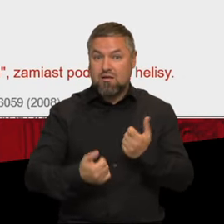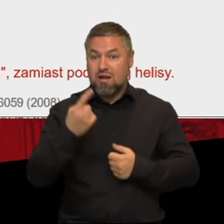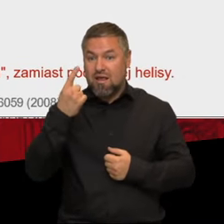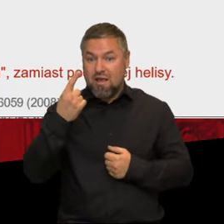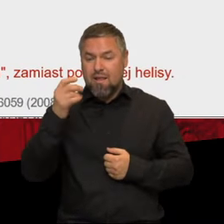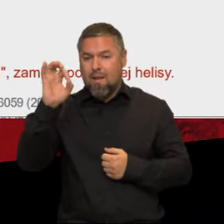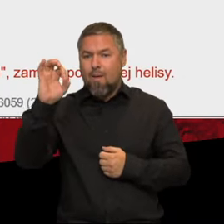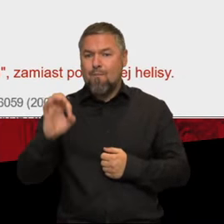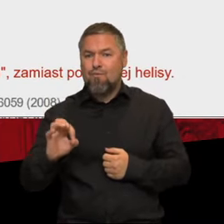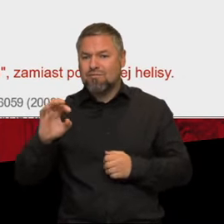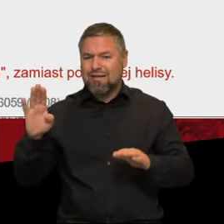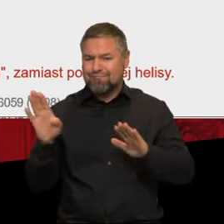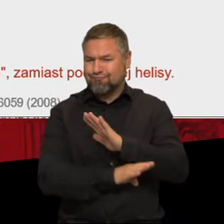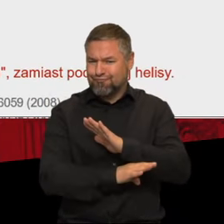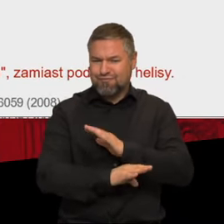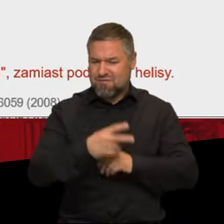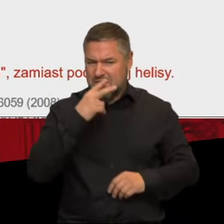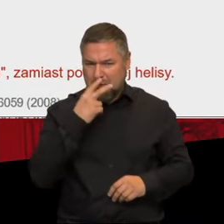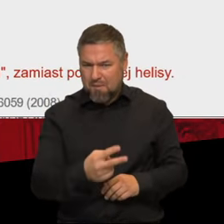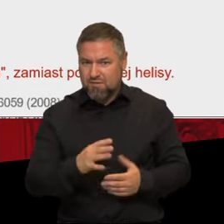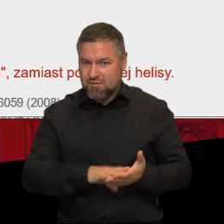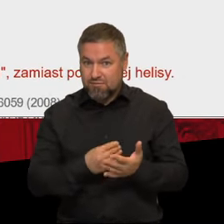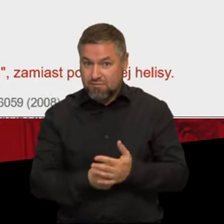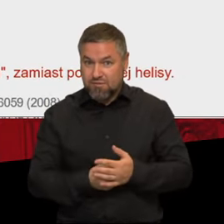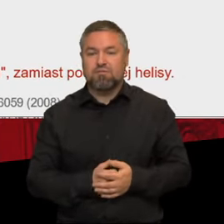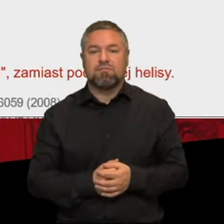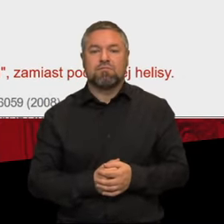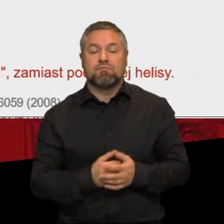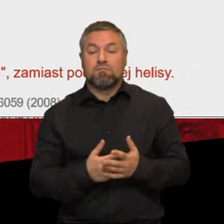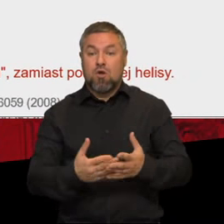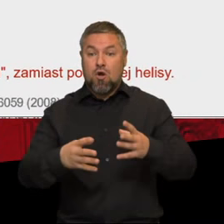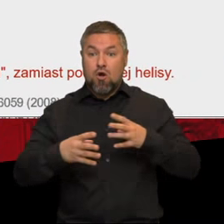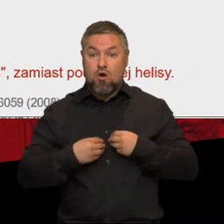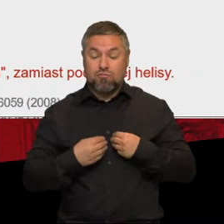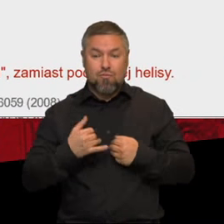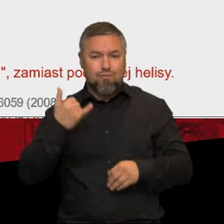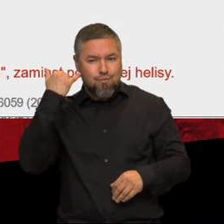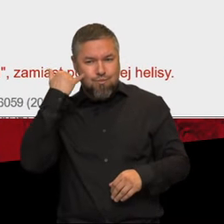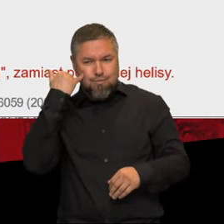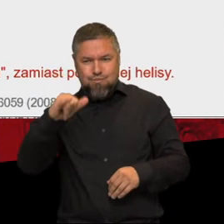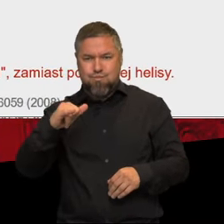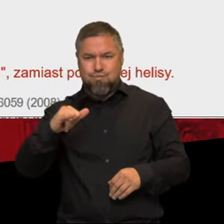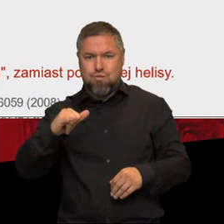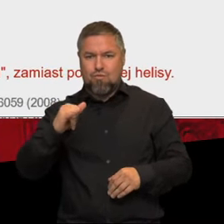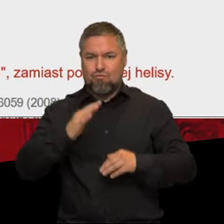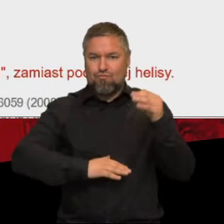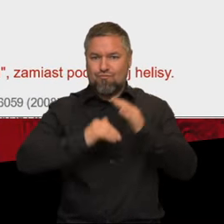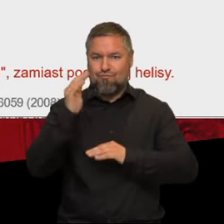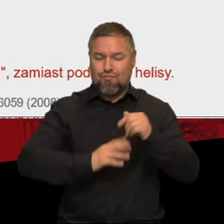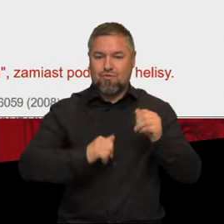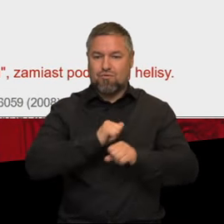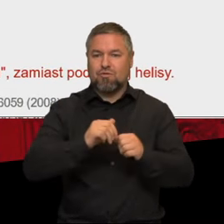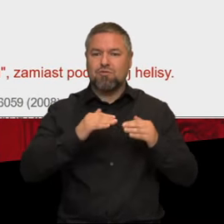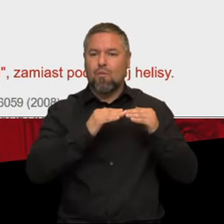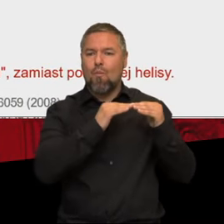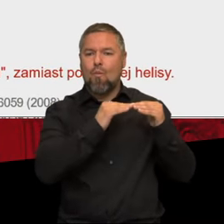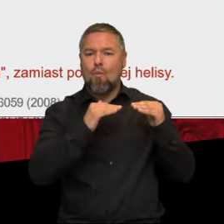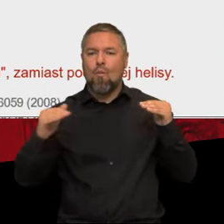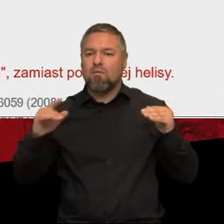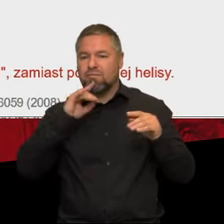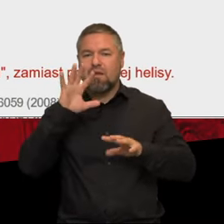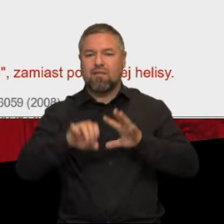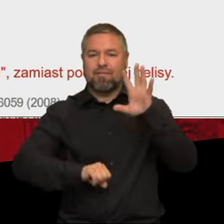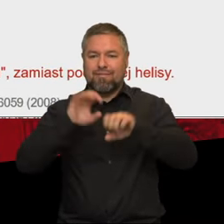ten 1% w symulacji. Dostajemy zupełnie błędną strukturę. To jest struktura płaska typu